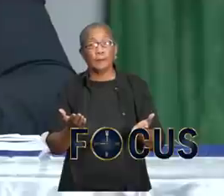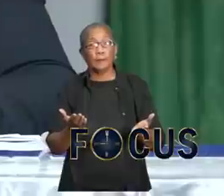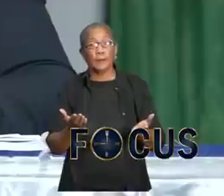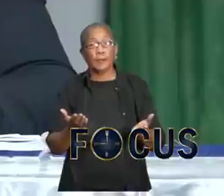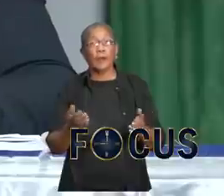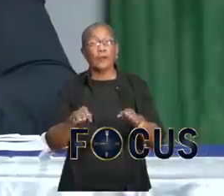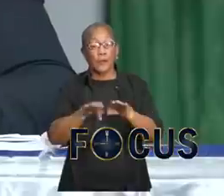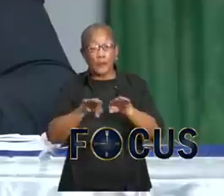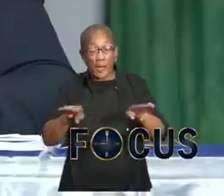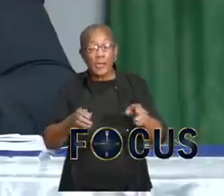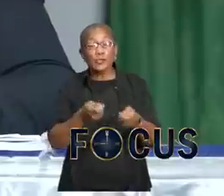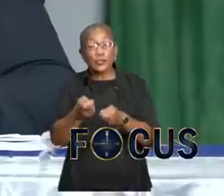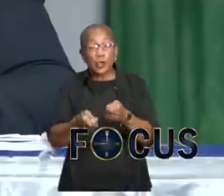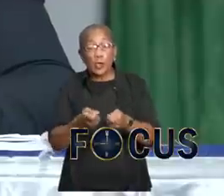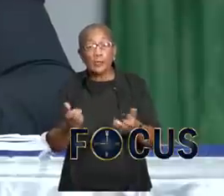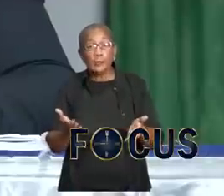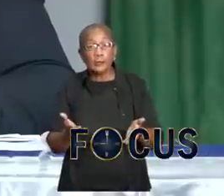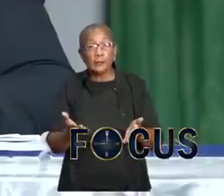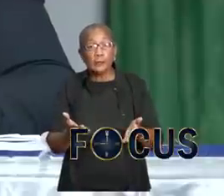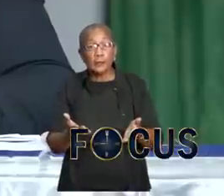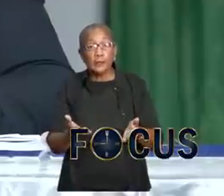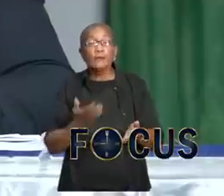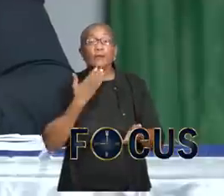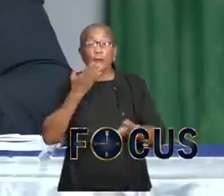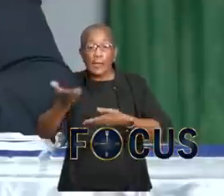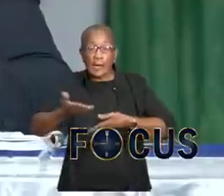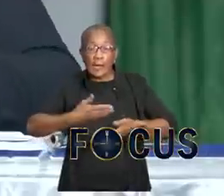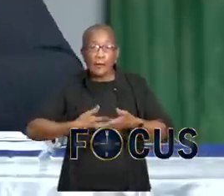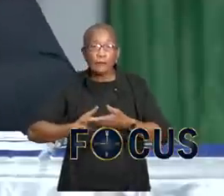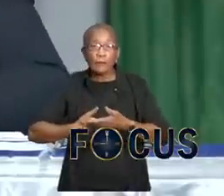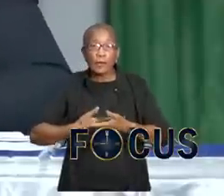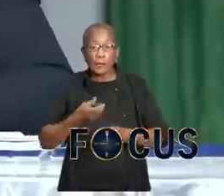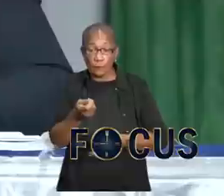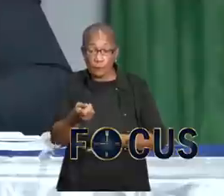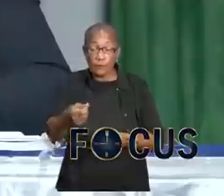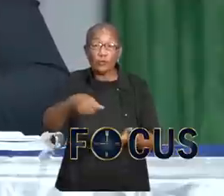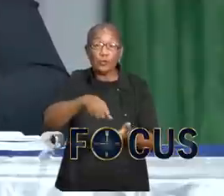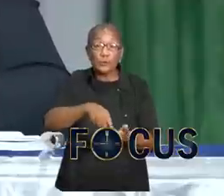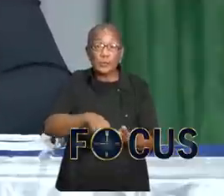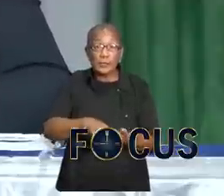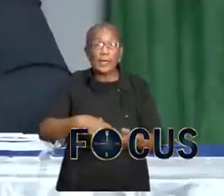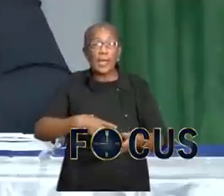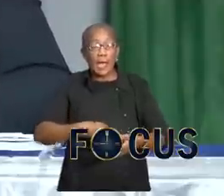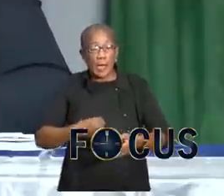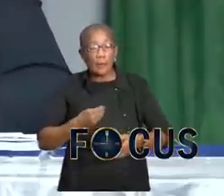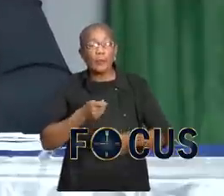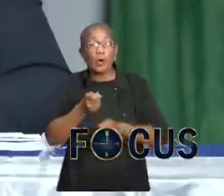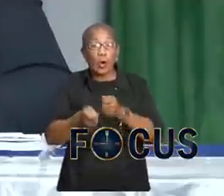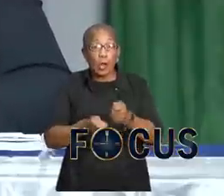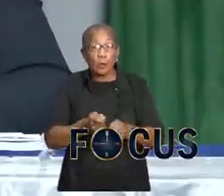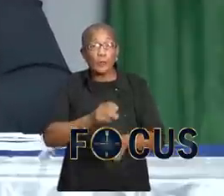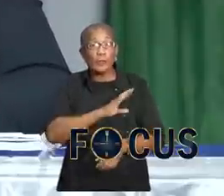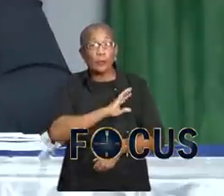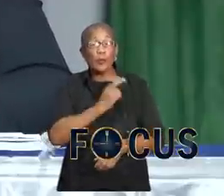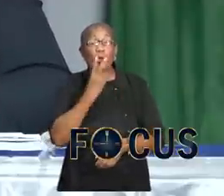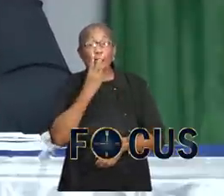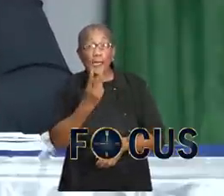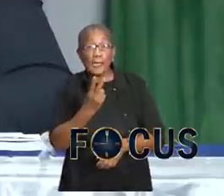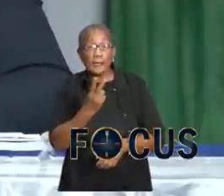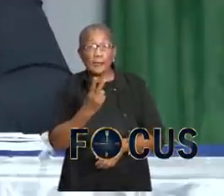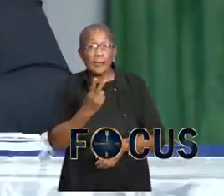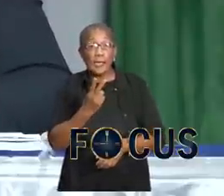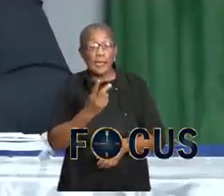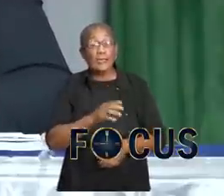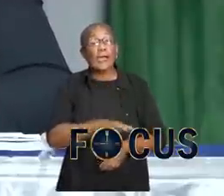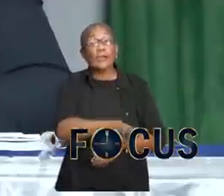premiesubsidie, basiszorg. Voor de aanvragen van premiesubsidie hebben we ervoor gezorgd dat we ook kijken naar de